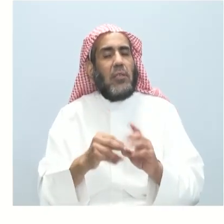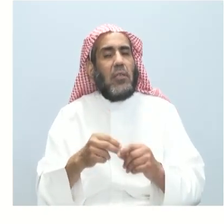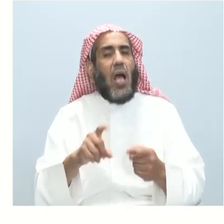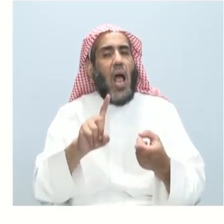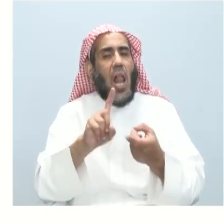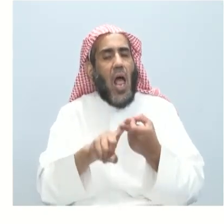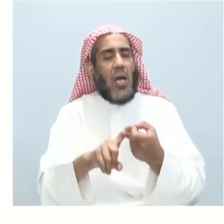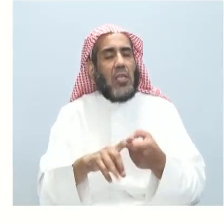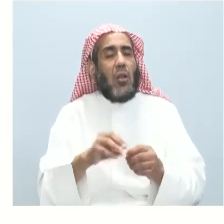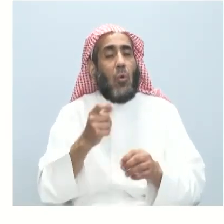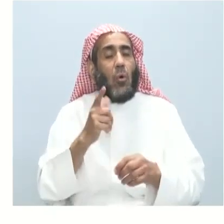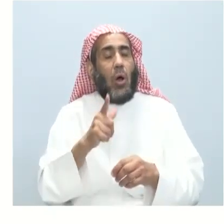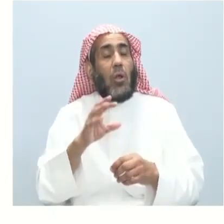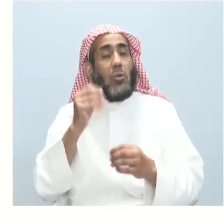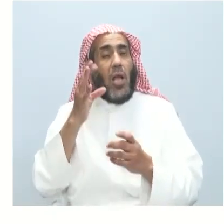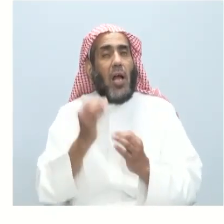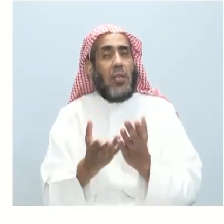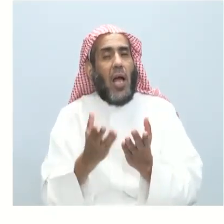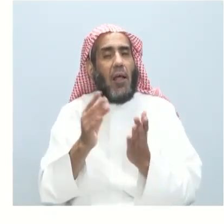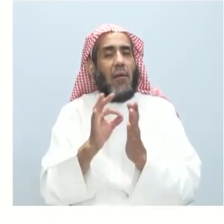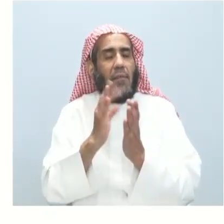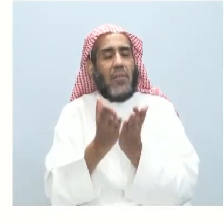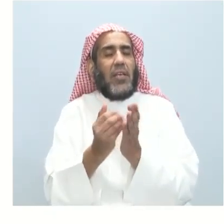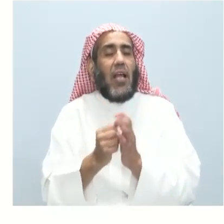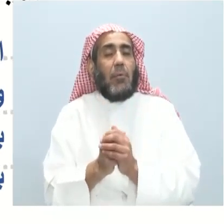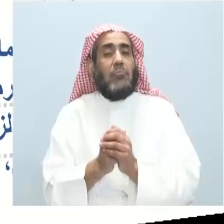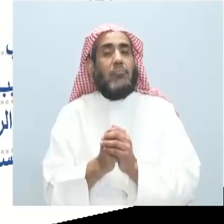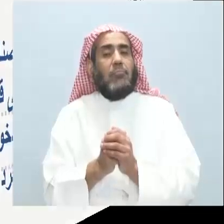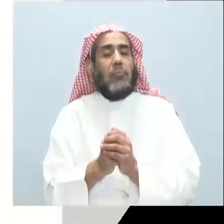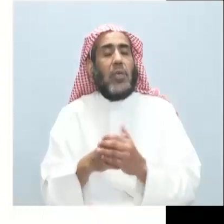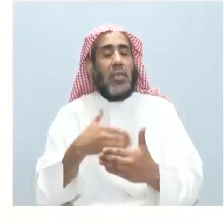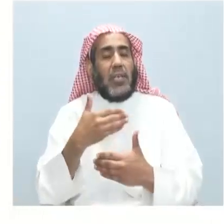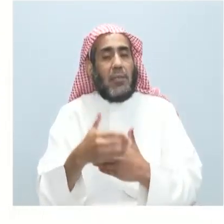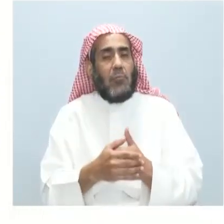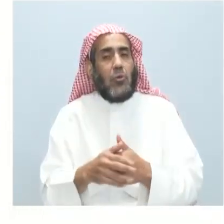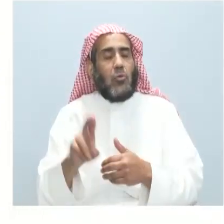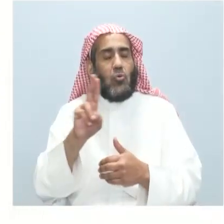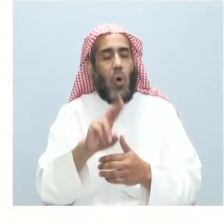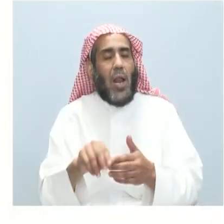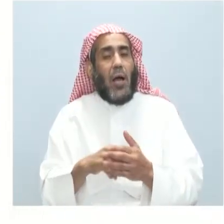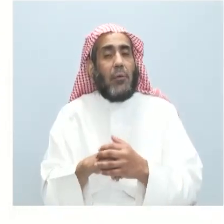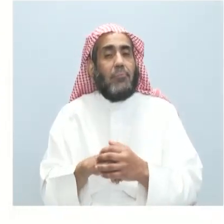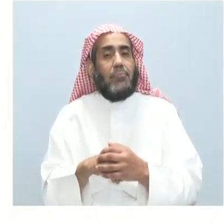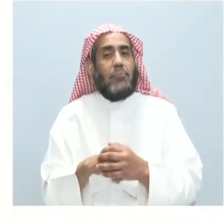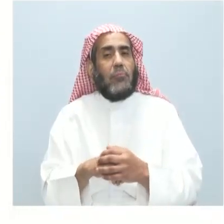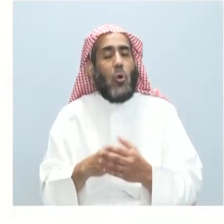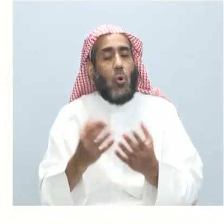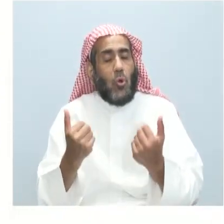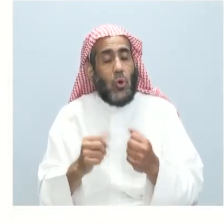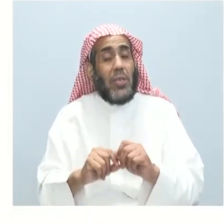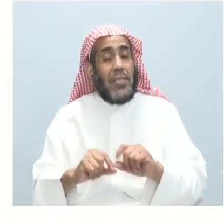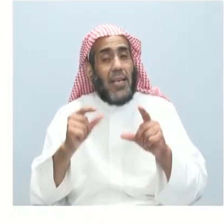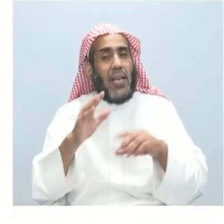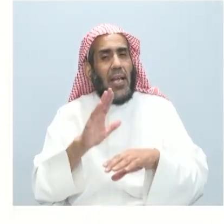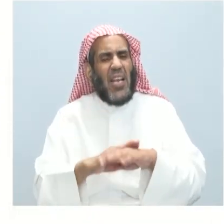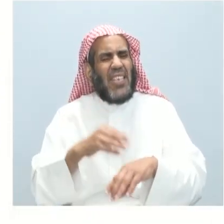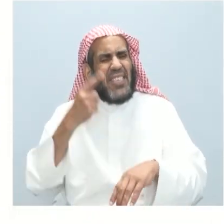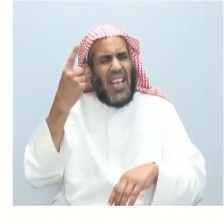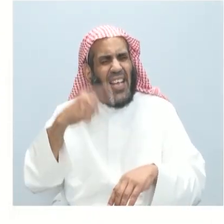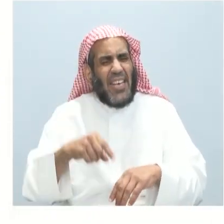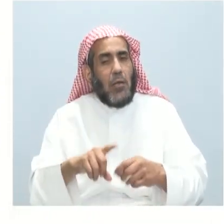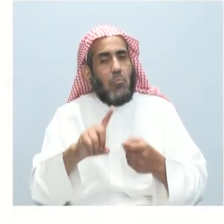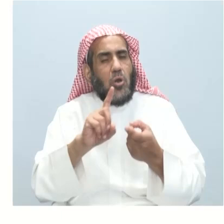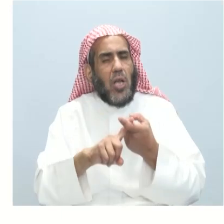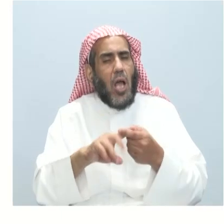العقد على ضوء ما ذكر الله تعالى في كتابه ناتي هنا الى سؤال اخر اذكر الدليل على تحريم